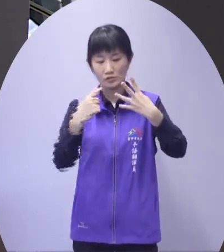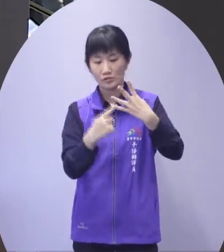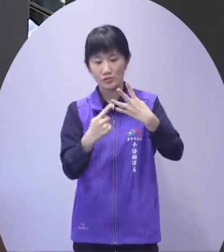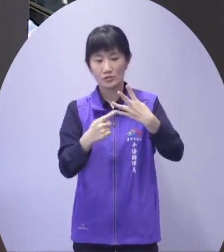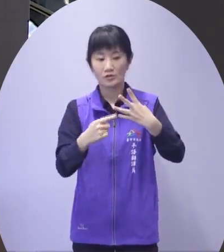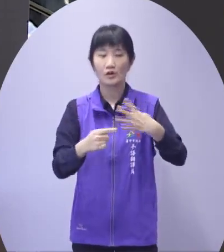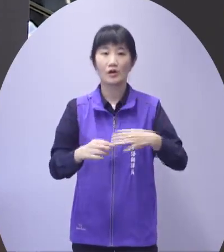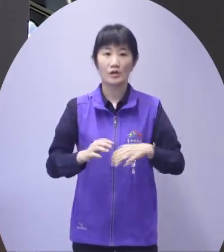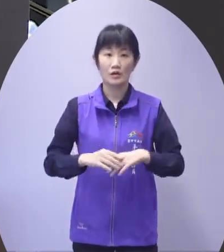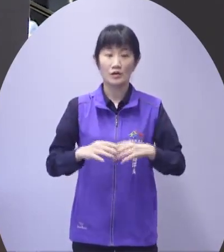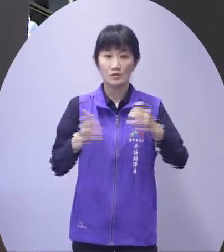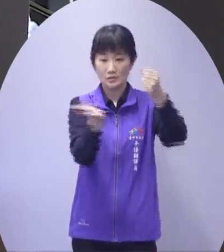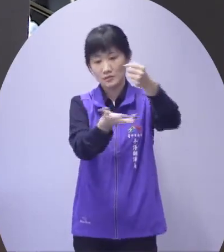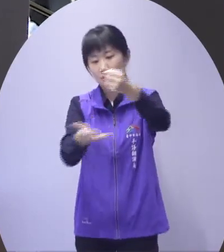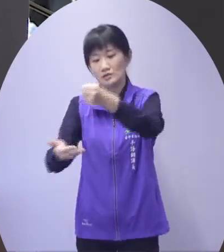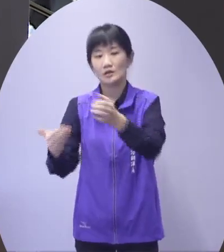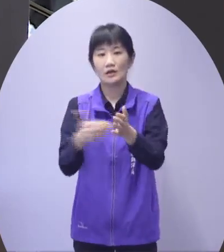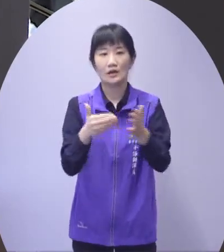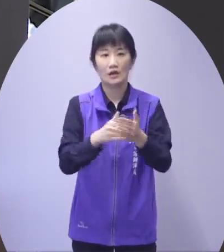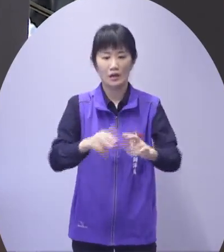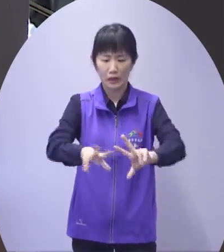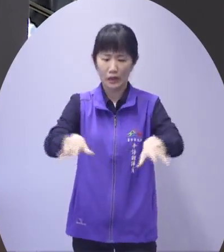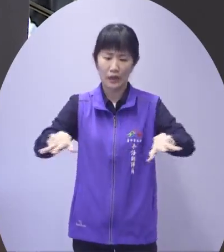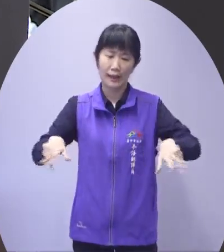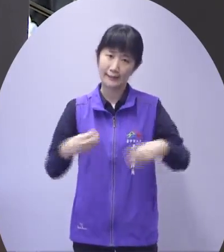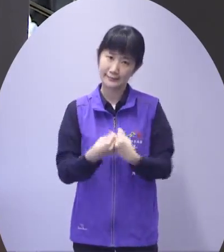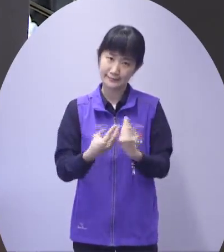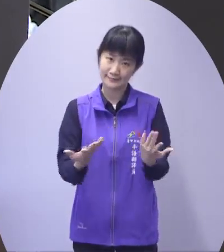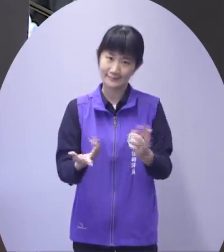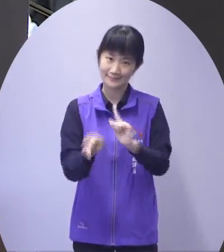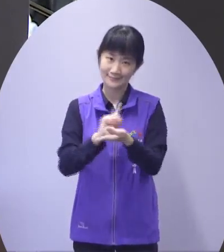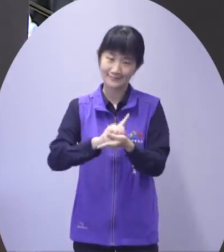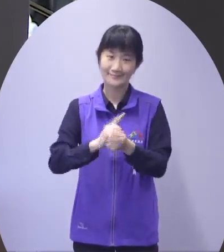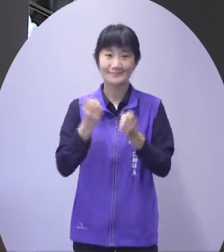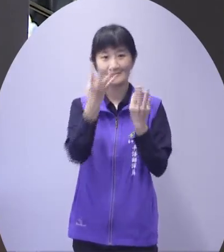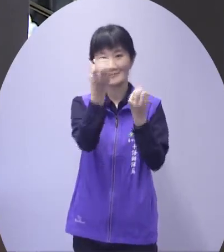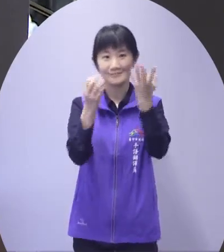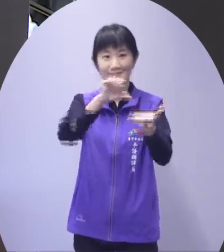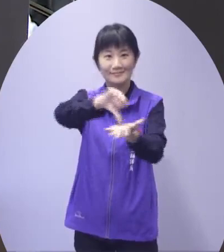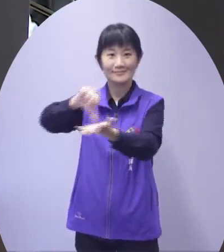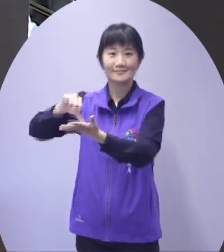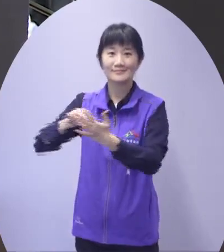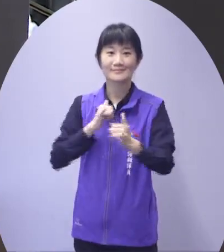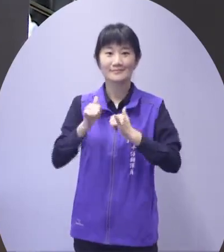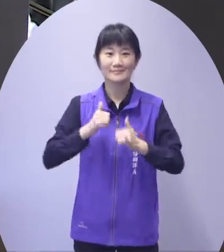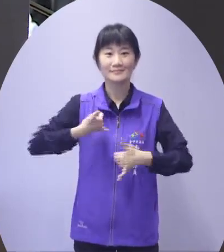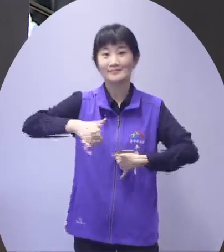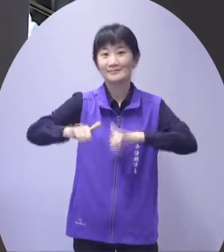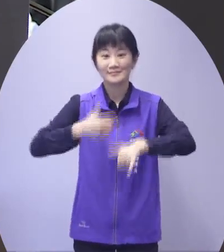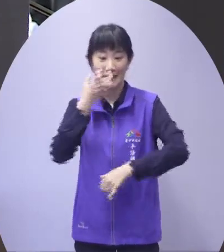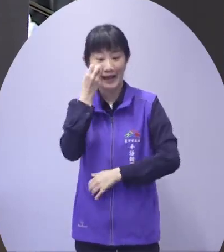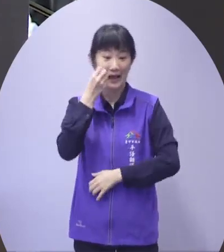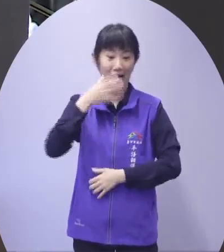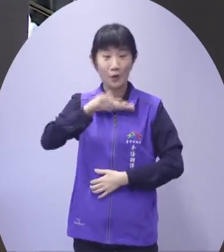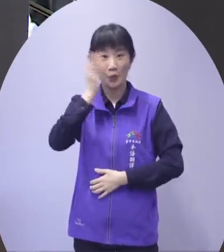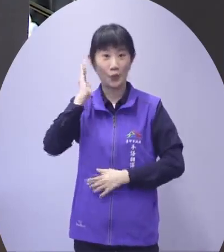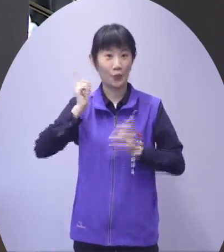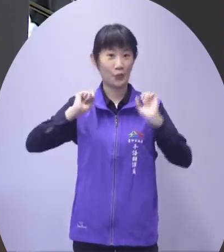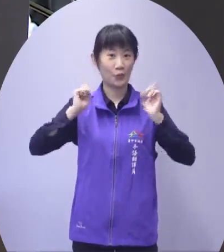就休闲季节都转型做花海这样的一个给民众来参观旅游这